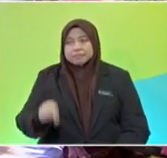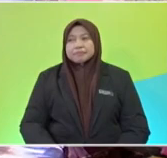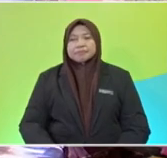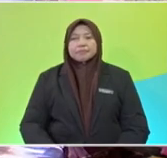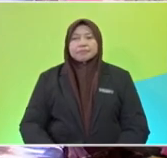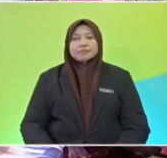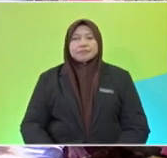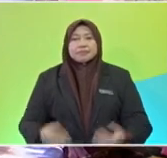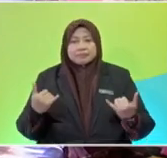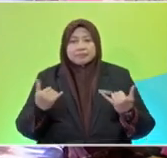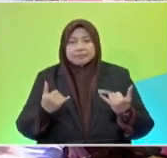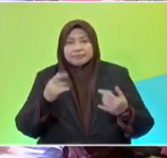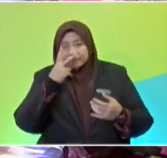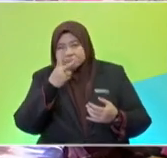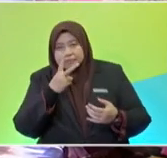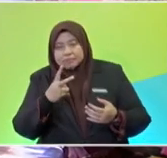selepas